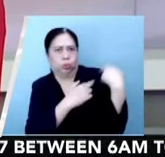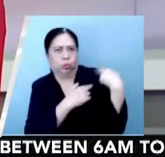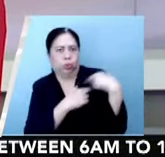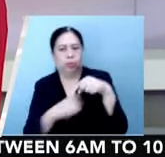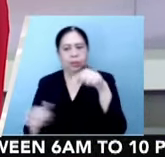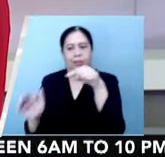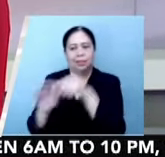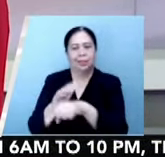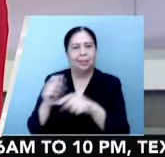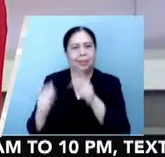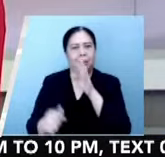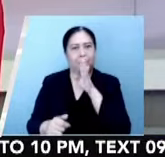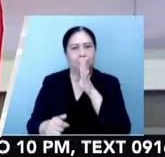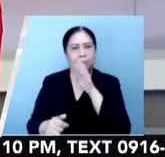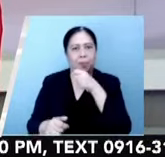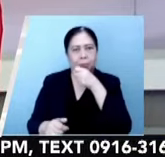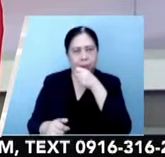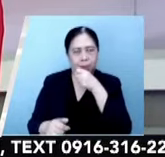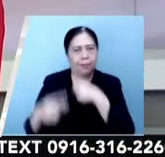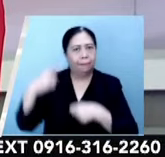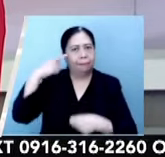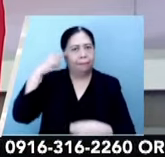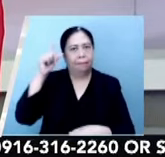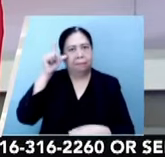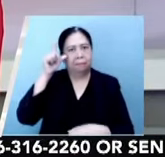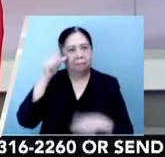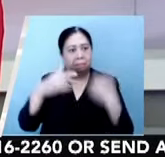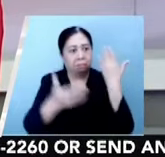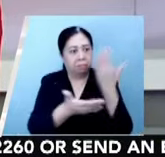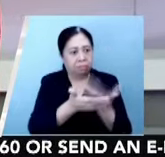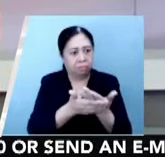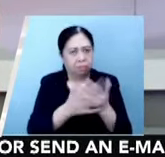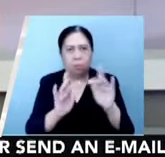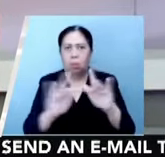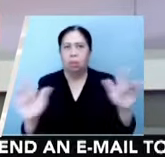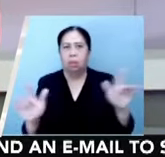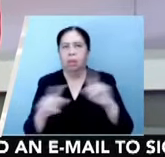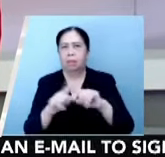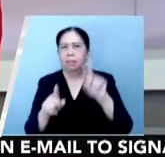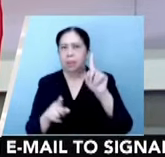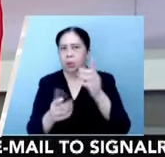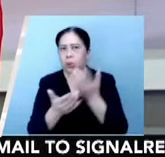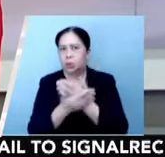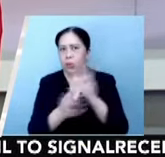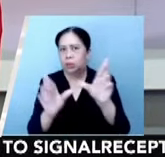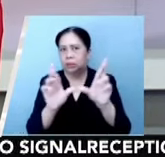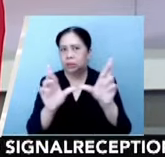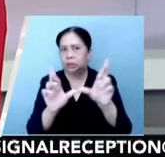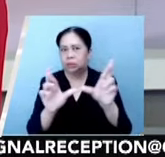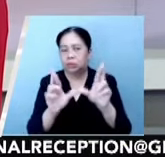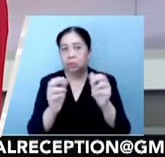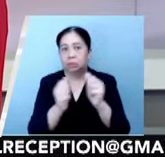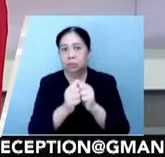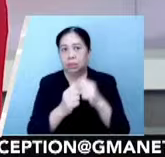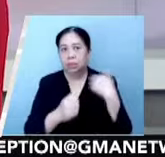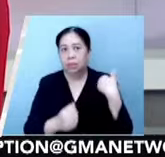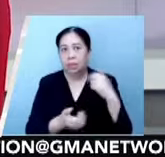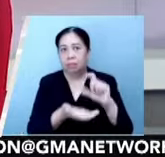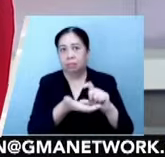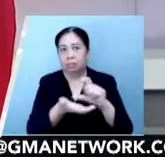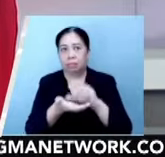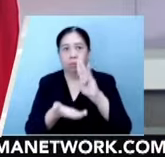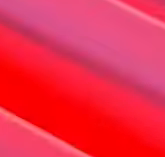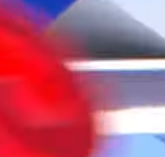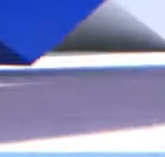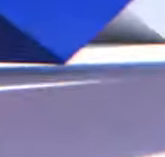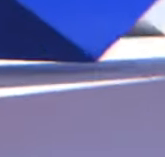broadcaster na si Percy Lapid. Walang inabutan sa bahay pero may natagpo ang bagong resibo, pati bala ng baril. Nakatutok si